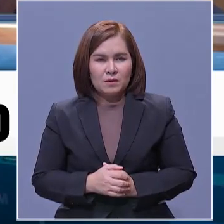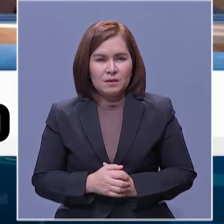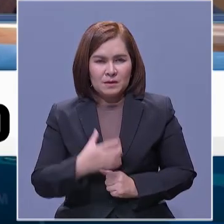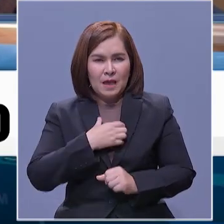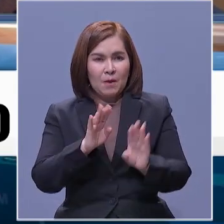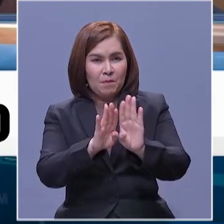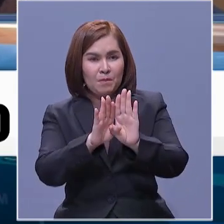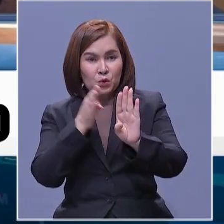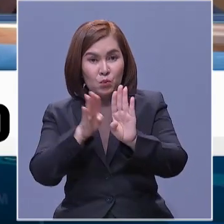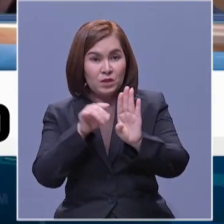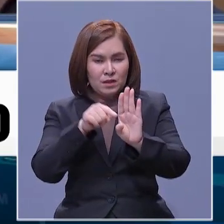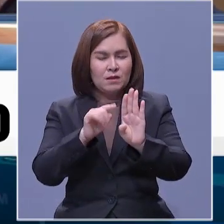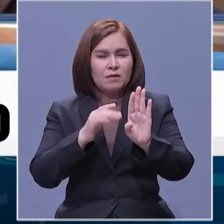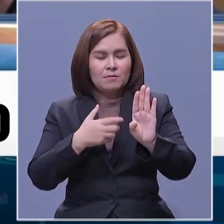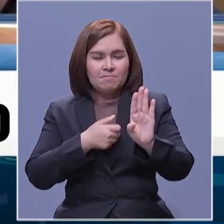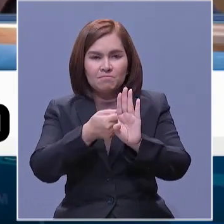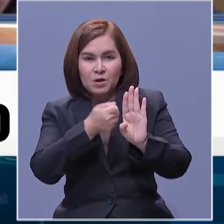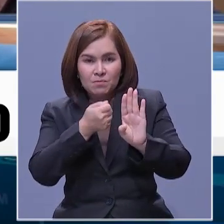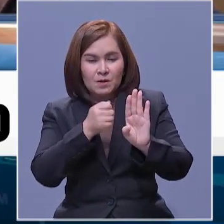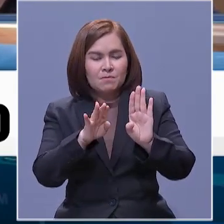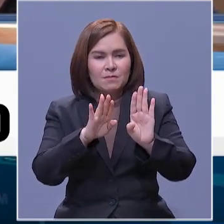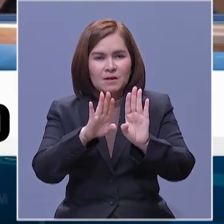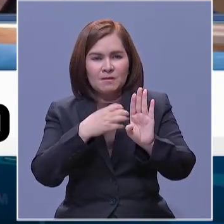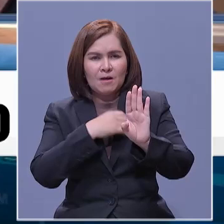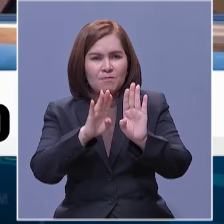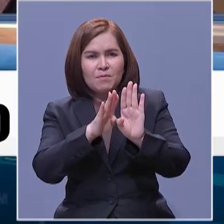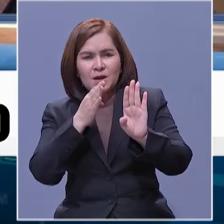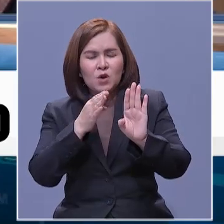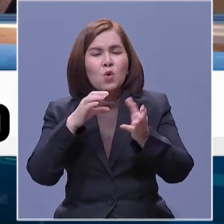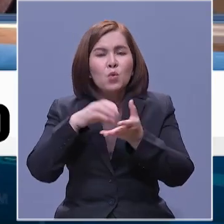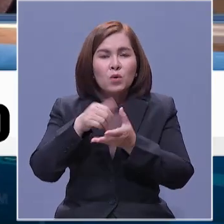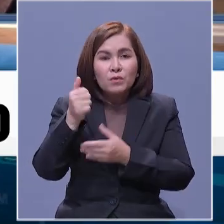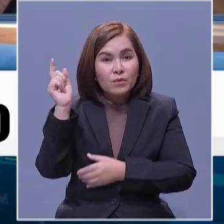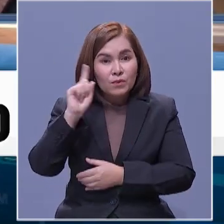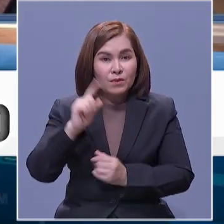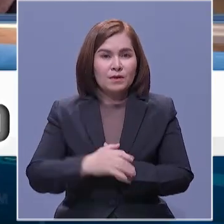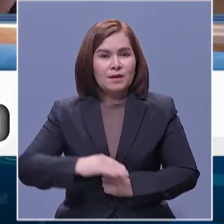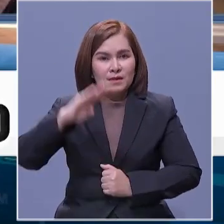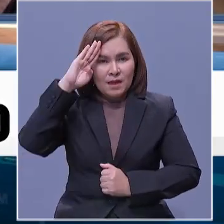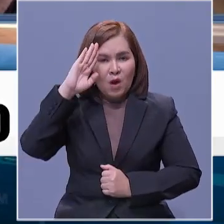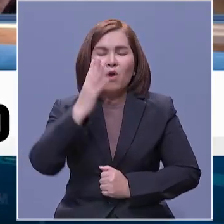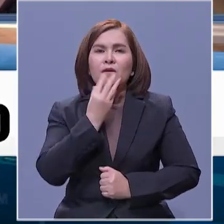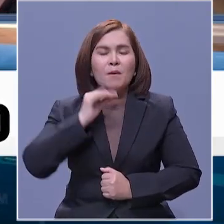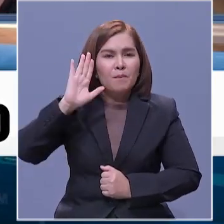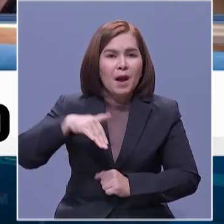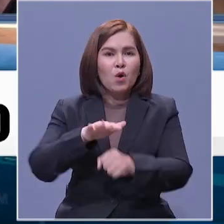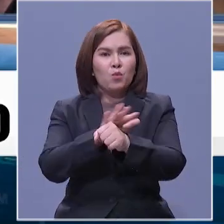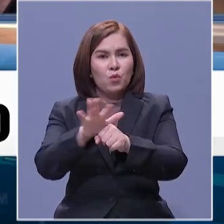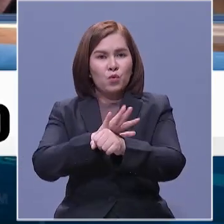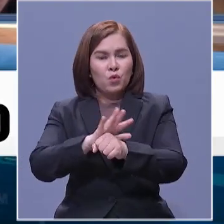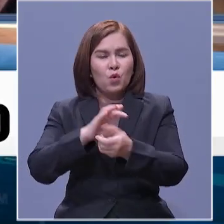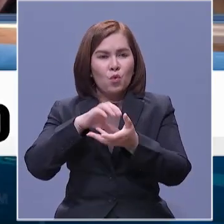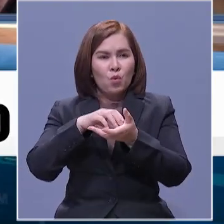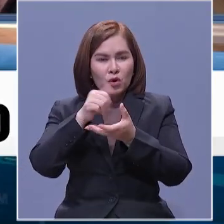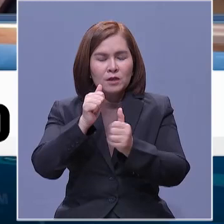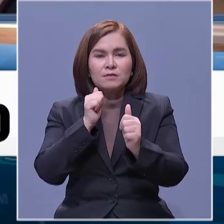ประตูห้องที่คุณสมบูรณ์เนี่ยแอบอยู่หลบอยู่แต่เคราะห์ดีตอนนั้นทหารอิสราเอลมาช่วยได้ทันพอดีคุณจ